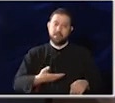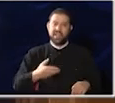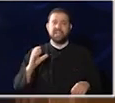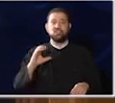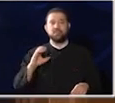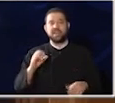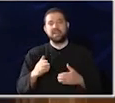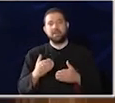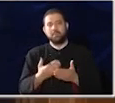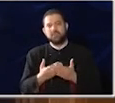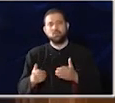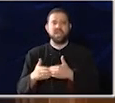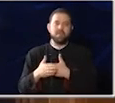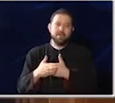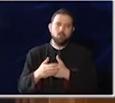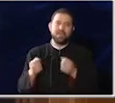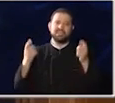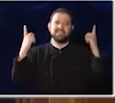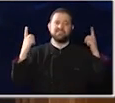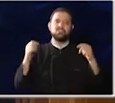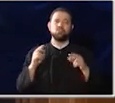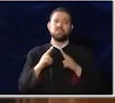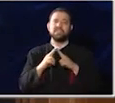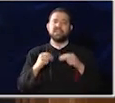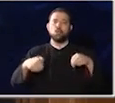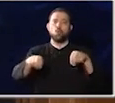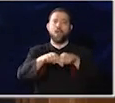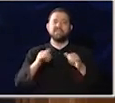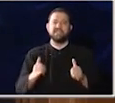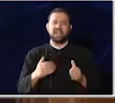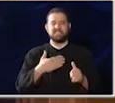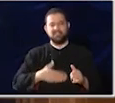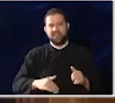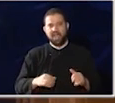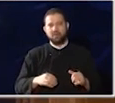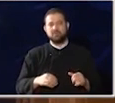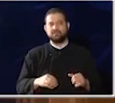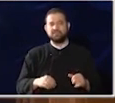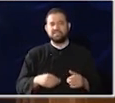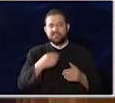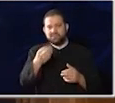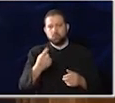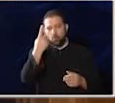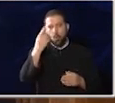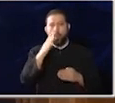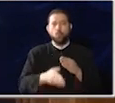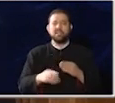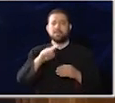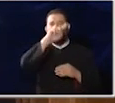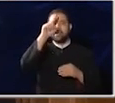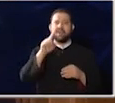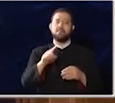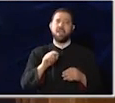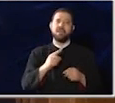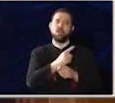noastră. Preacucenice Părinte Ciprian, pentru că ne-am apropiat de finalul emisiunii noastre de astăzi, doresc să vă adresez o